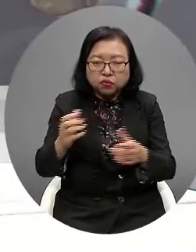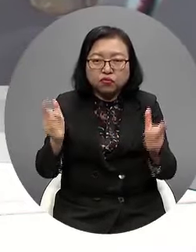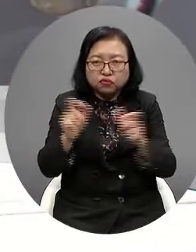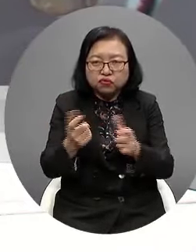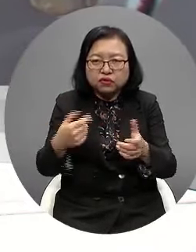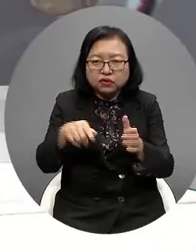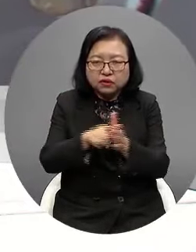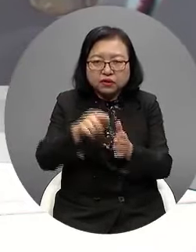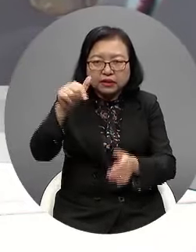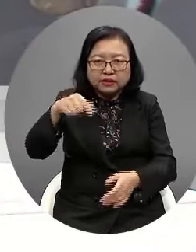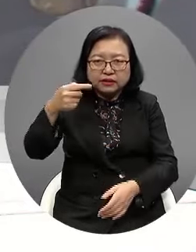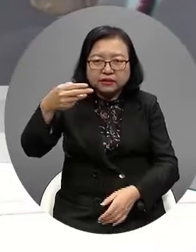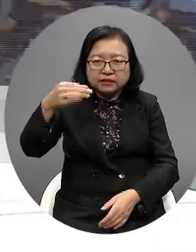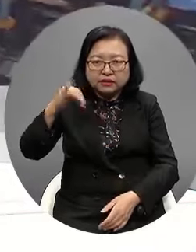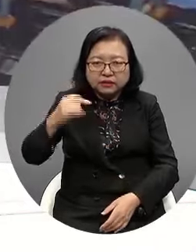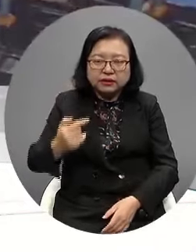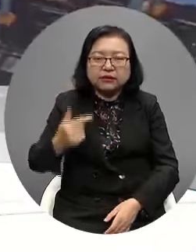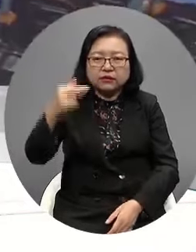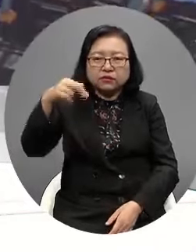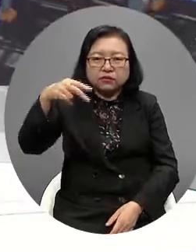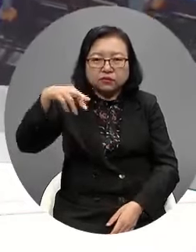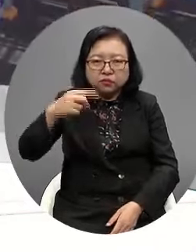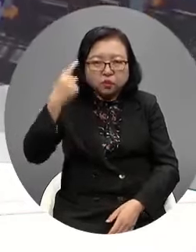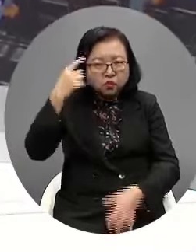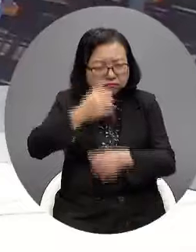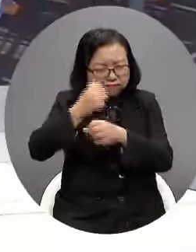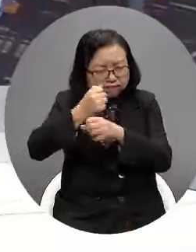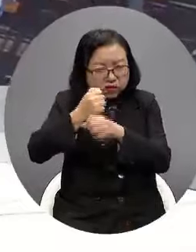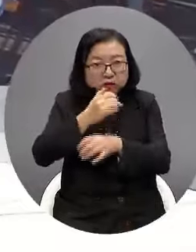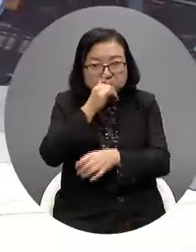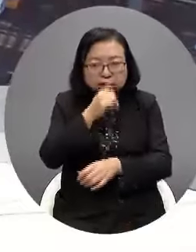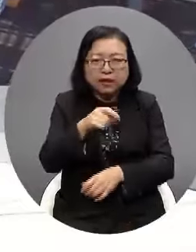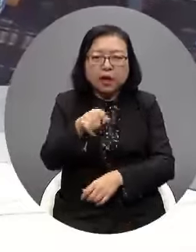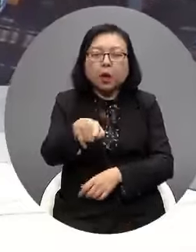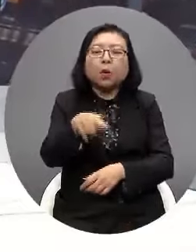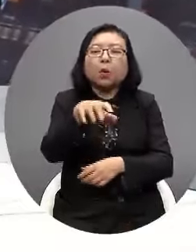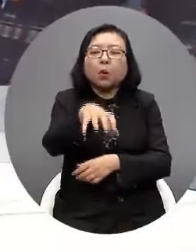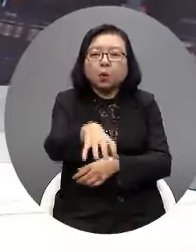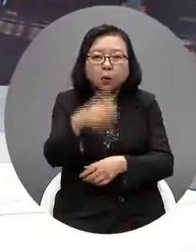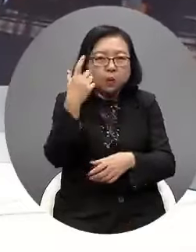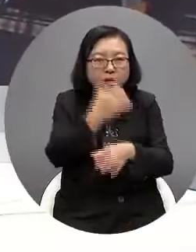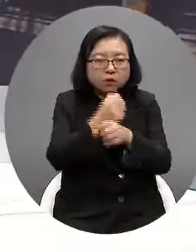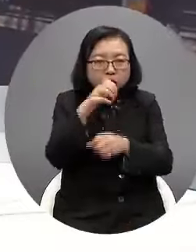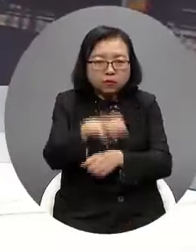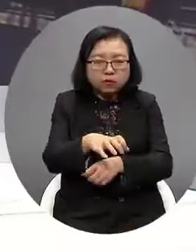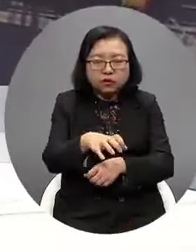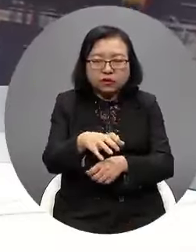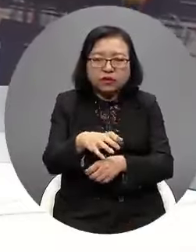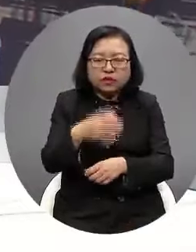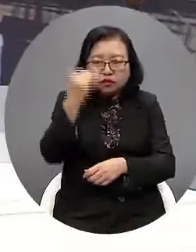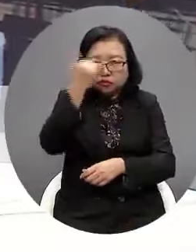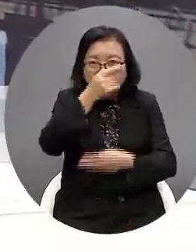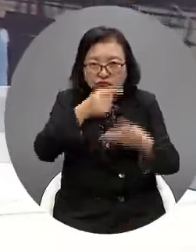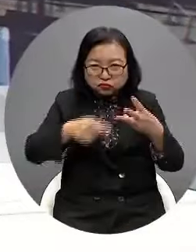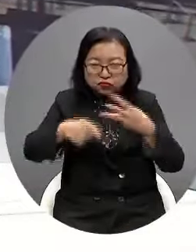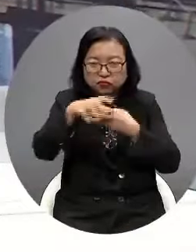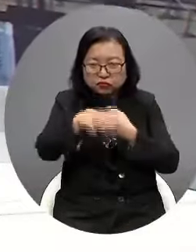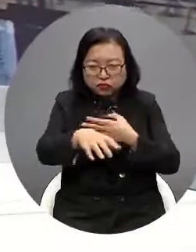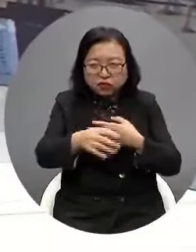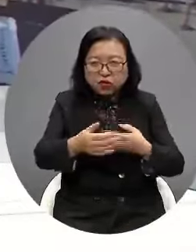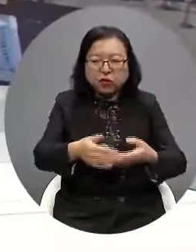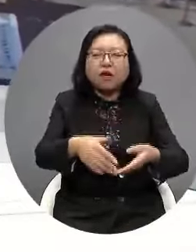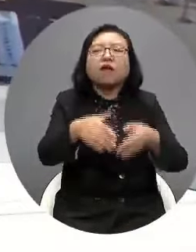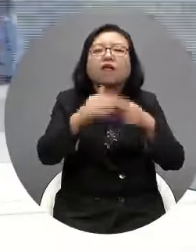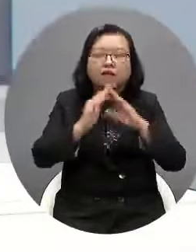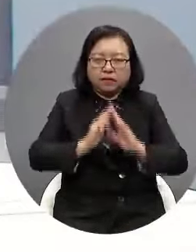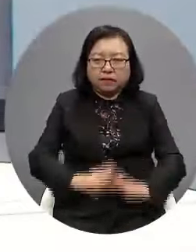대한 연구가 계속되고 있는데요. 그린 수소 생산 기지가 중부권 최대 수소 도시를 표방하는 충주에 잇따라